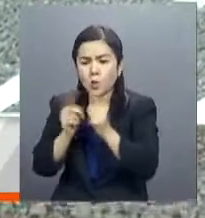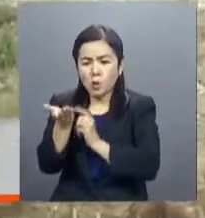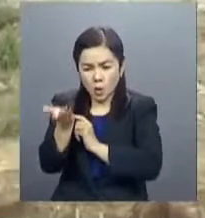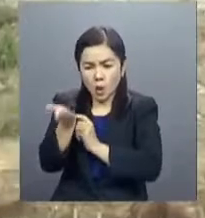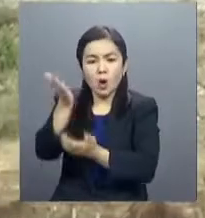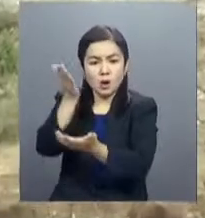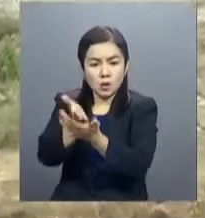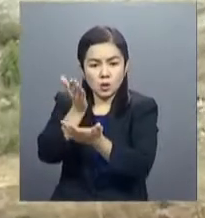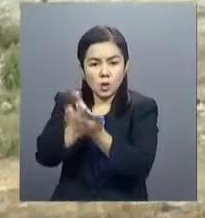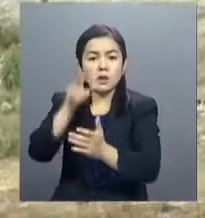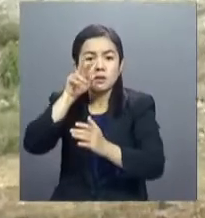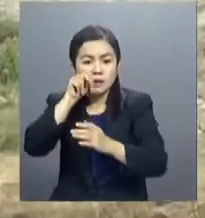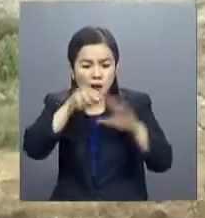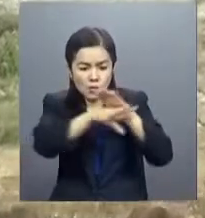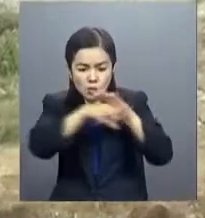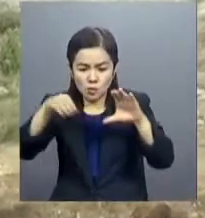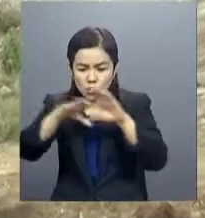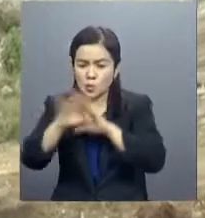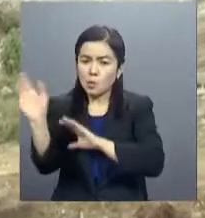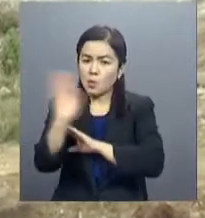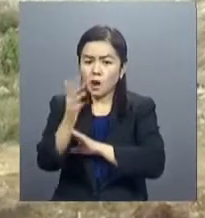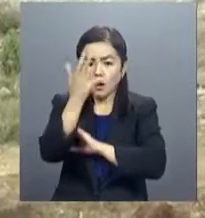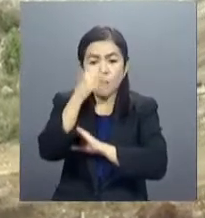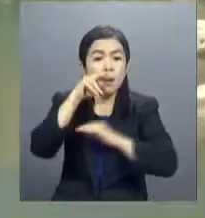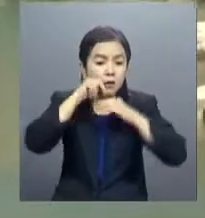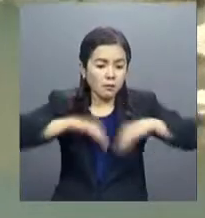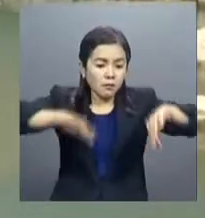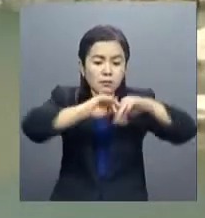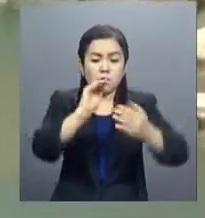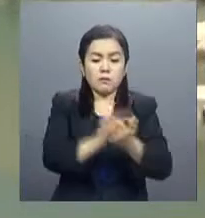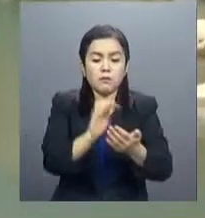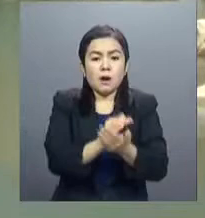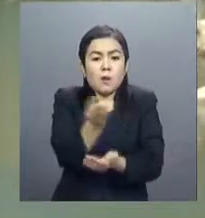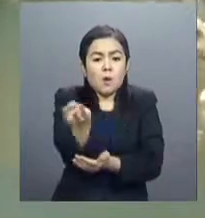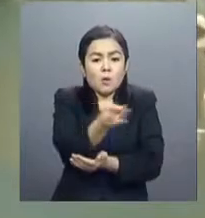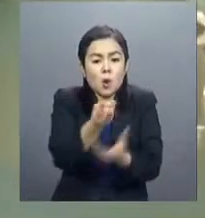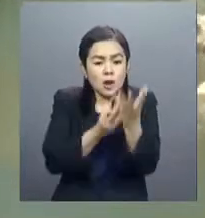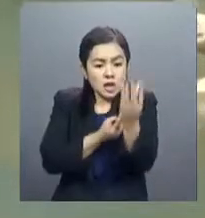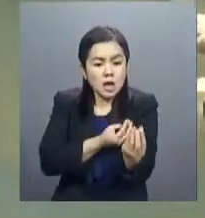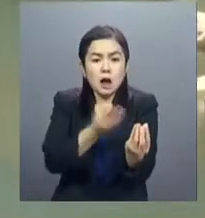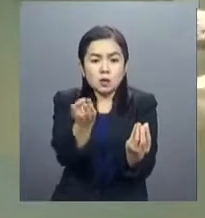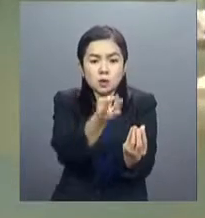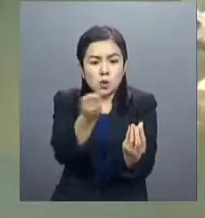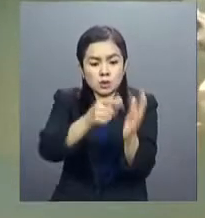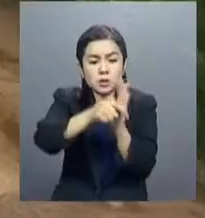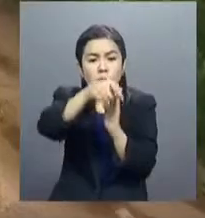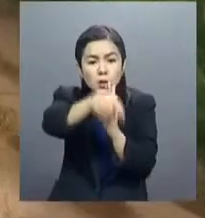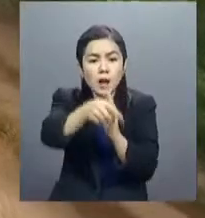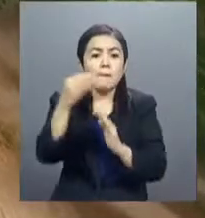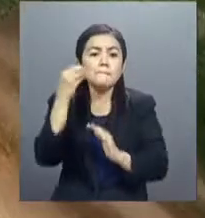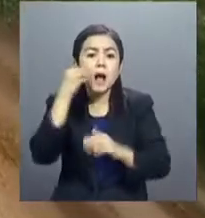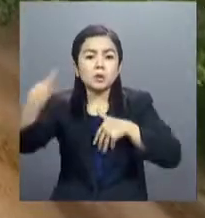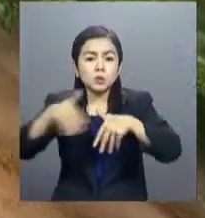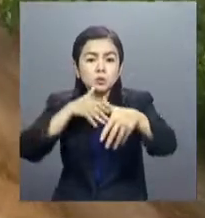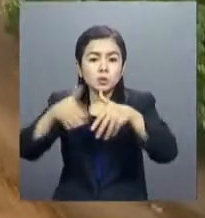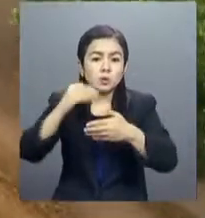ตะคองเหลือน้ำเพียงร้อยละ 26เพียงพอสำหรับผลิตน้ำระปาในเขตเทศบาลนครนครราชสีมาและชุมชน 5แห่ง